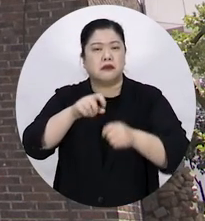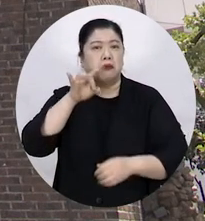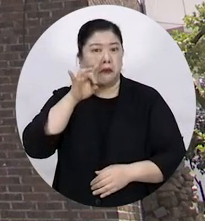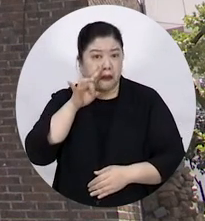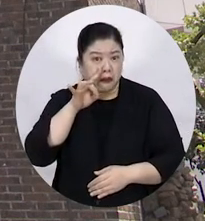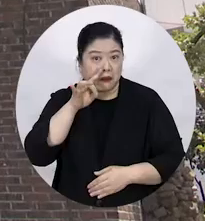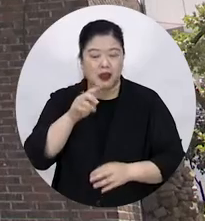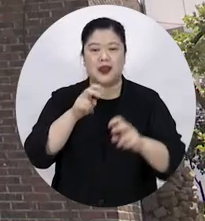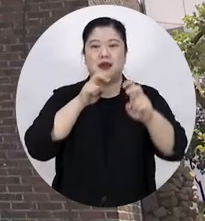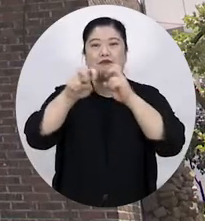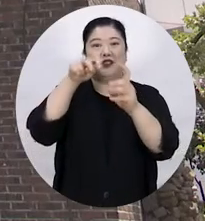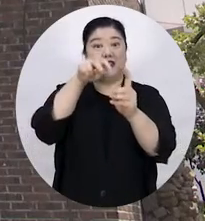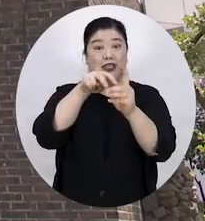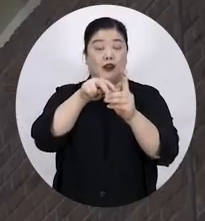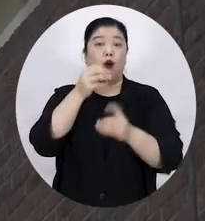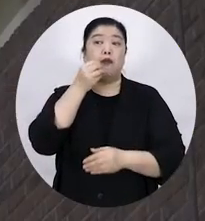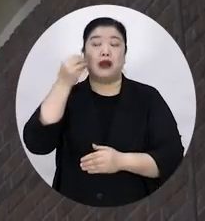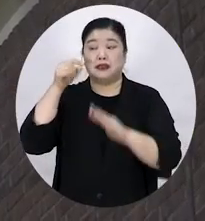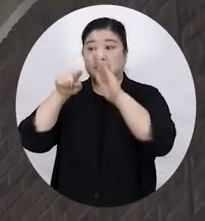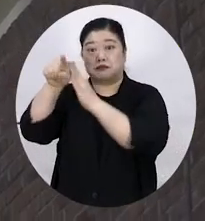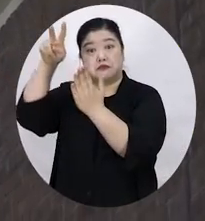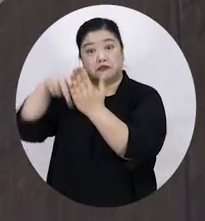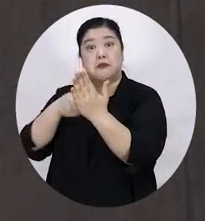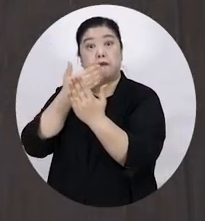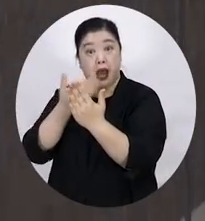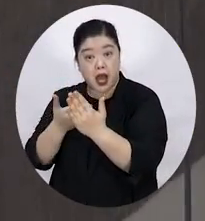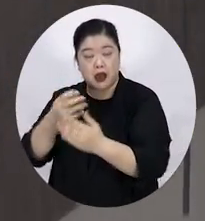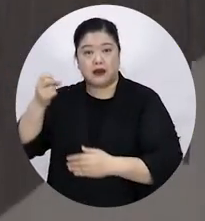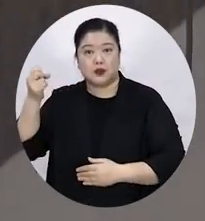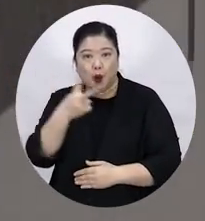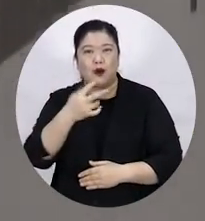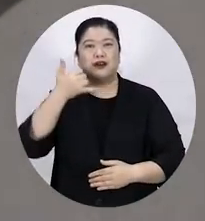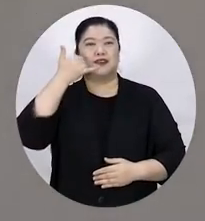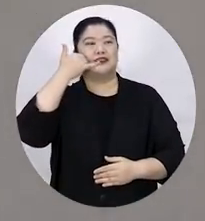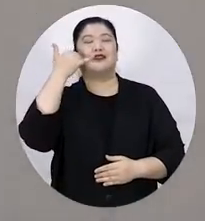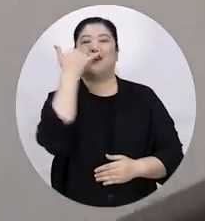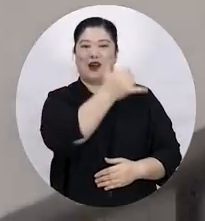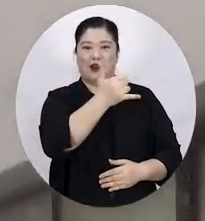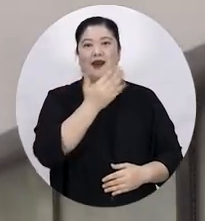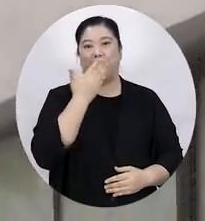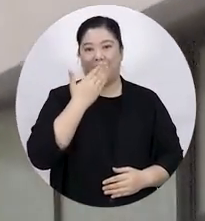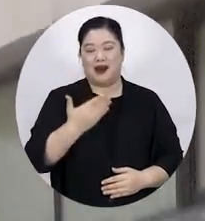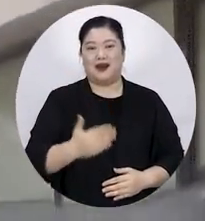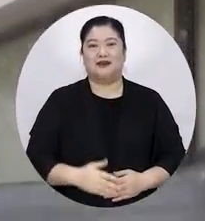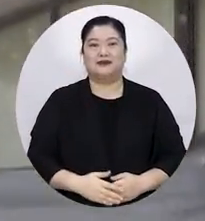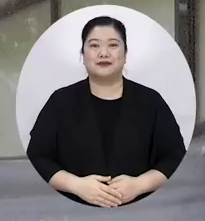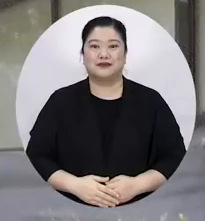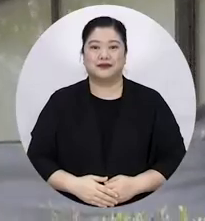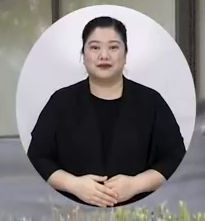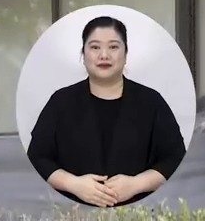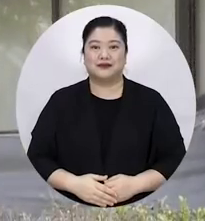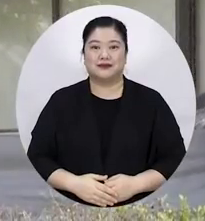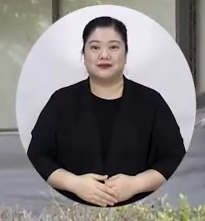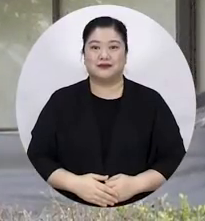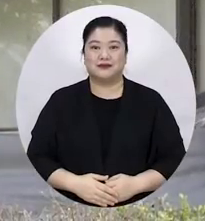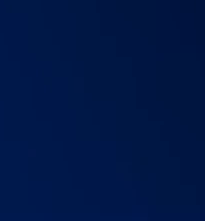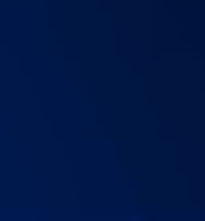대한 자세한 내용은 강서구 영상미디어센터 홈페이지나 강서구청 홍보정책과로 문의하면 됩니다.